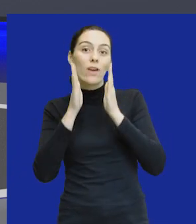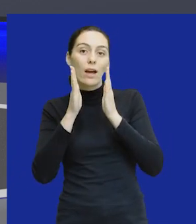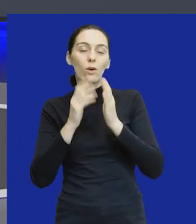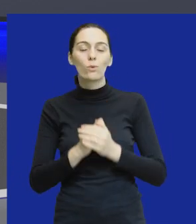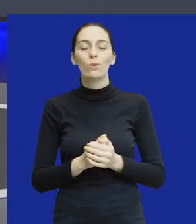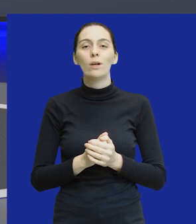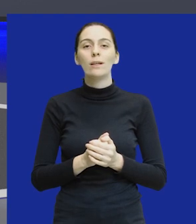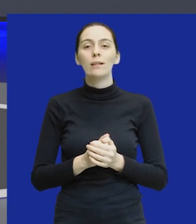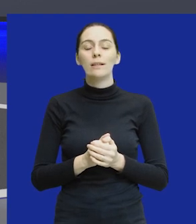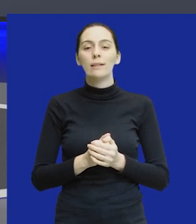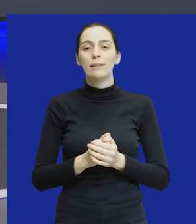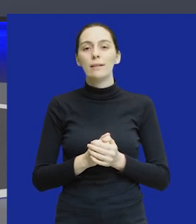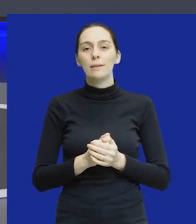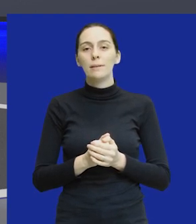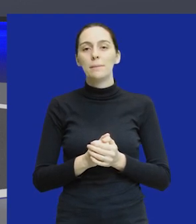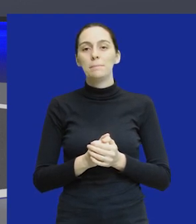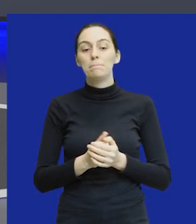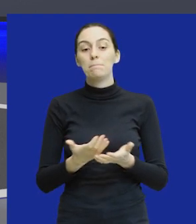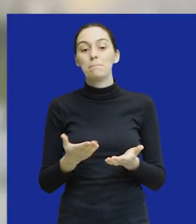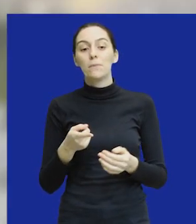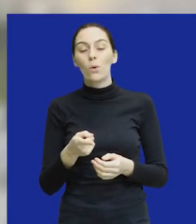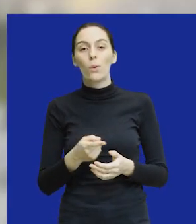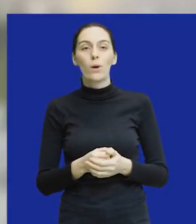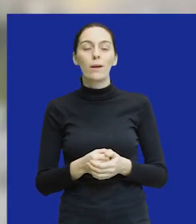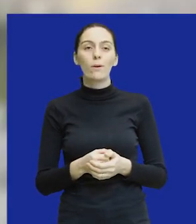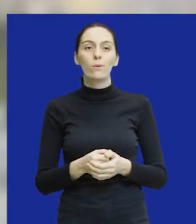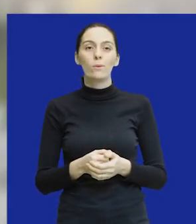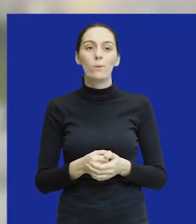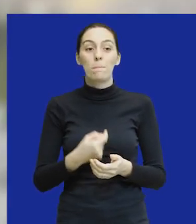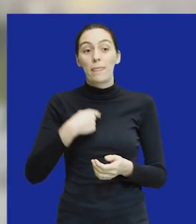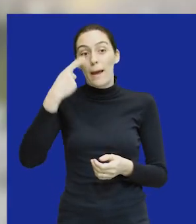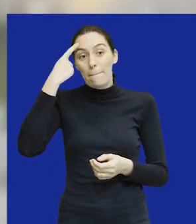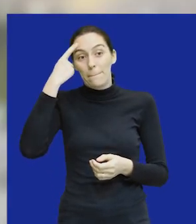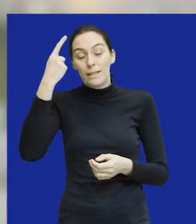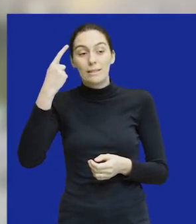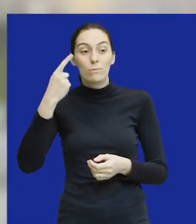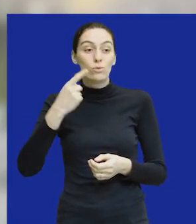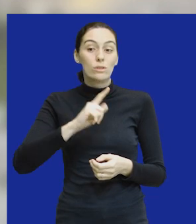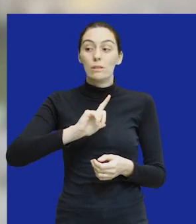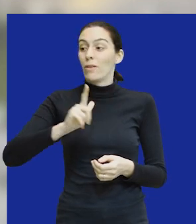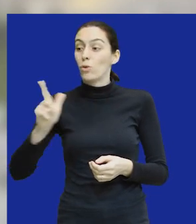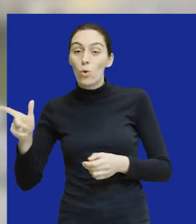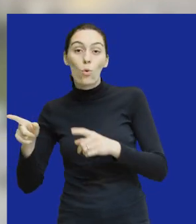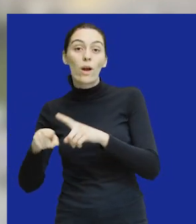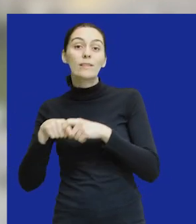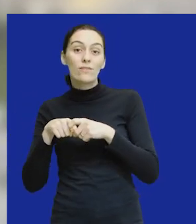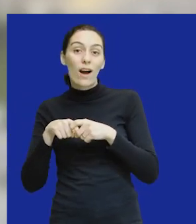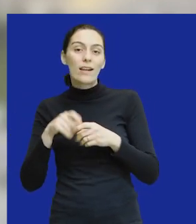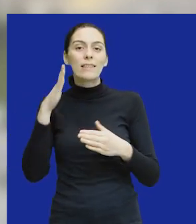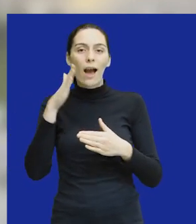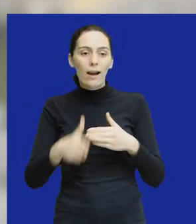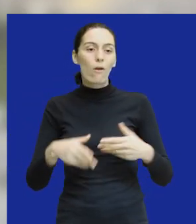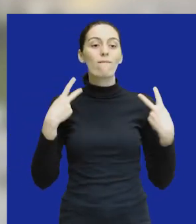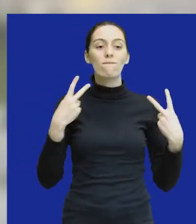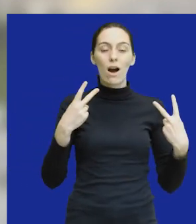To je ono gdje mislim da uz sve ostalo što čovjek radi u životu, to je nešto što se na kraju mjeri,